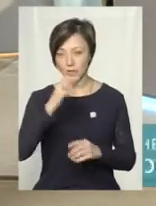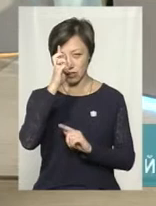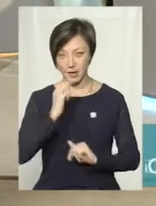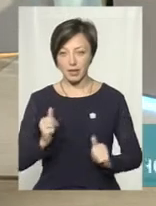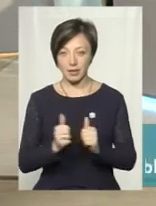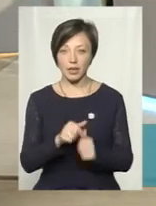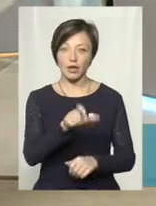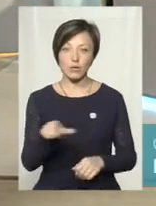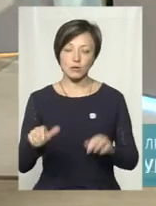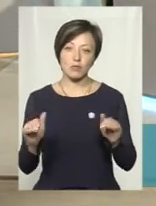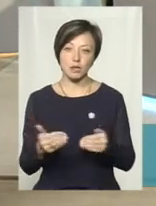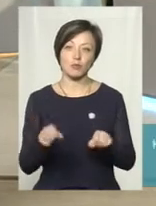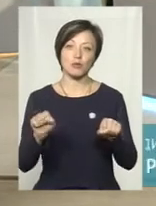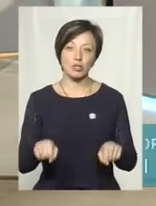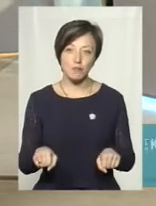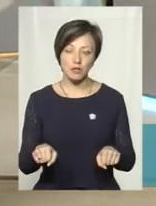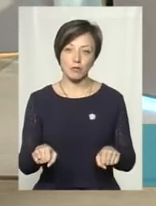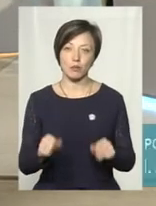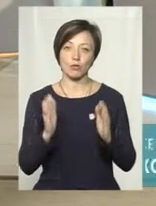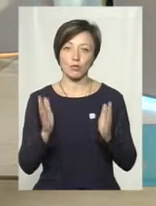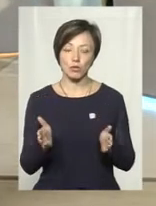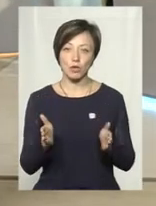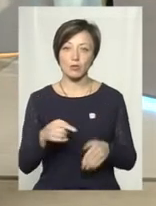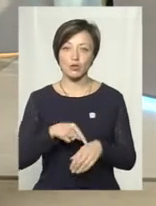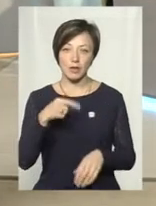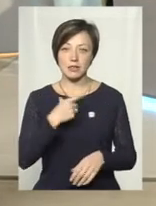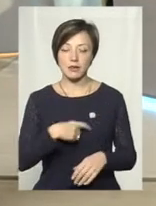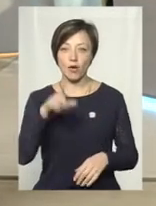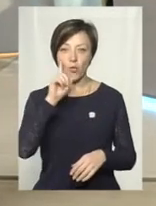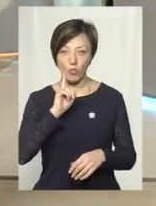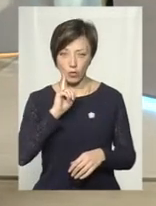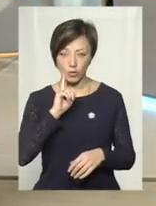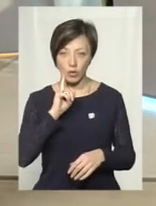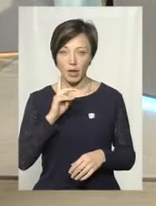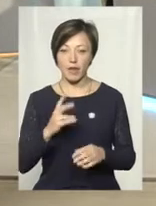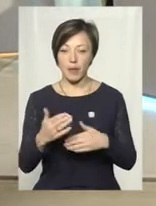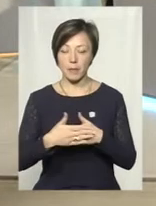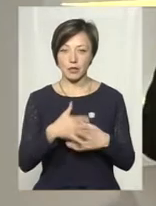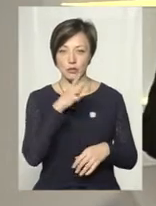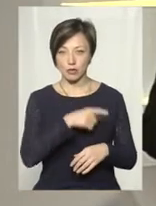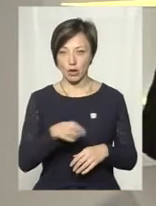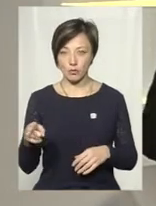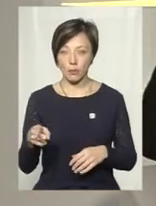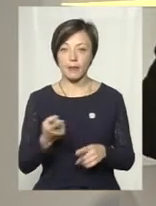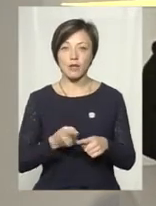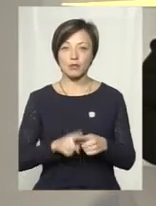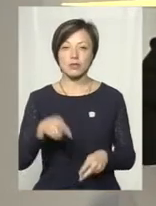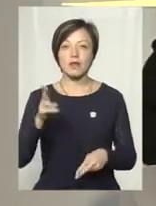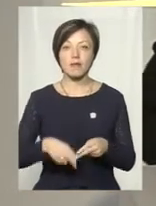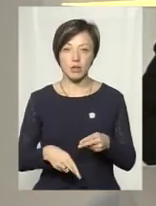країні люди з обмеженими можливостями будуть почувати себе комфортно найближчим часом. На цьому ми